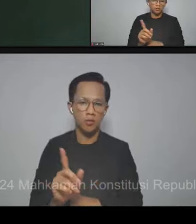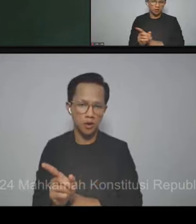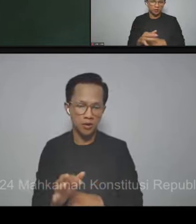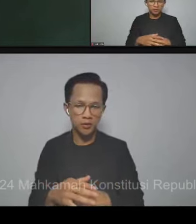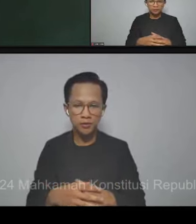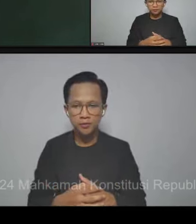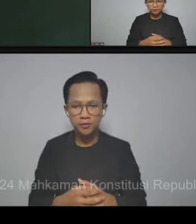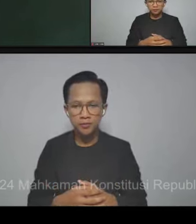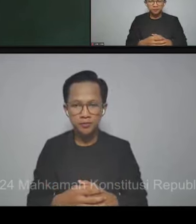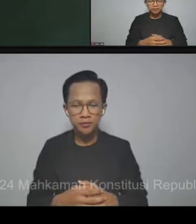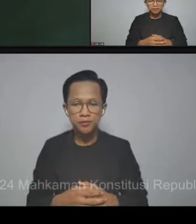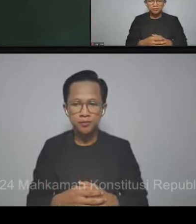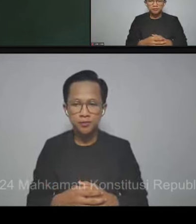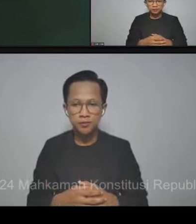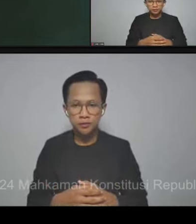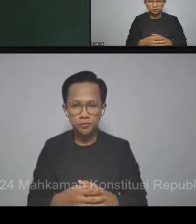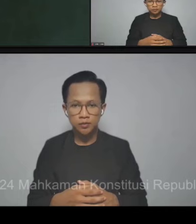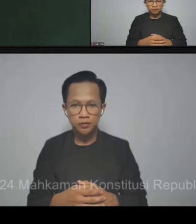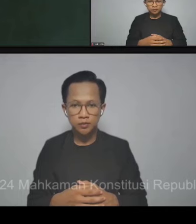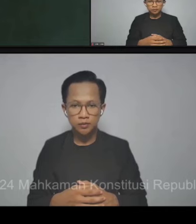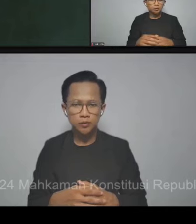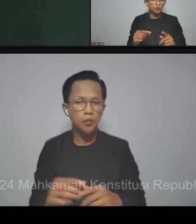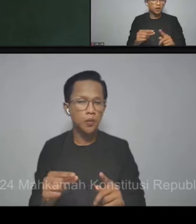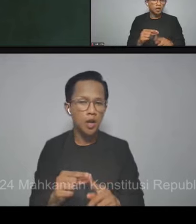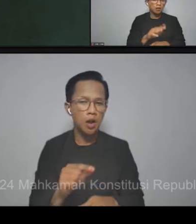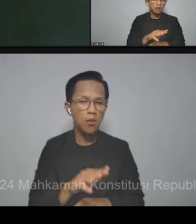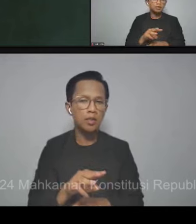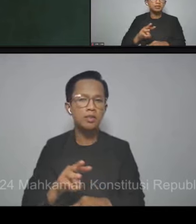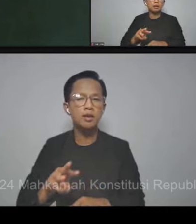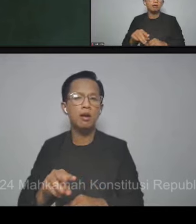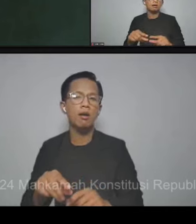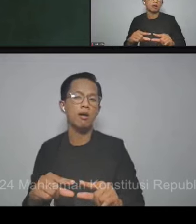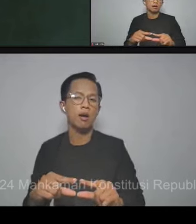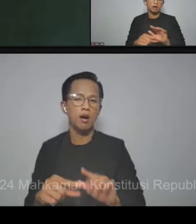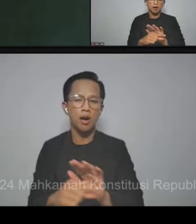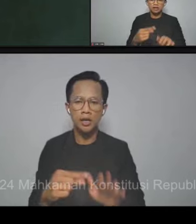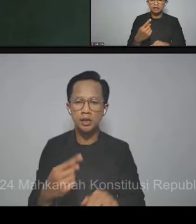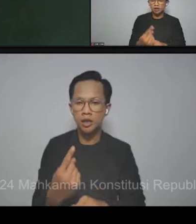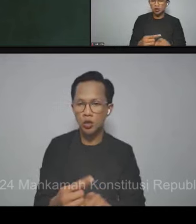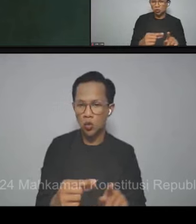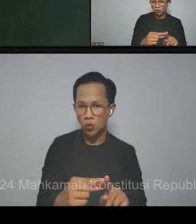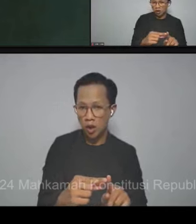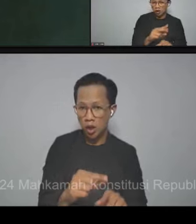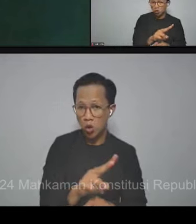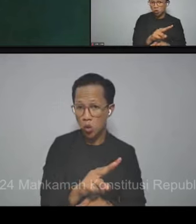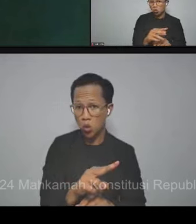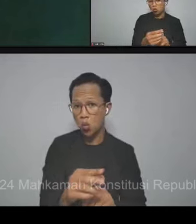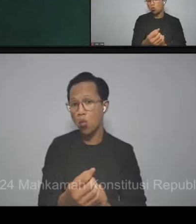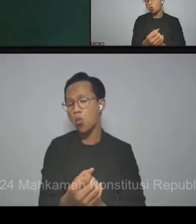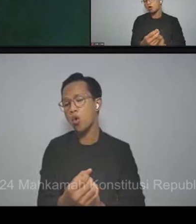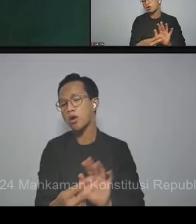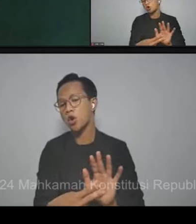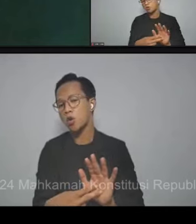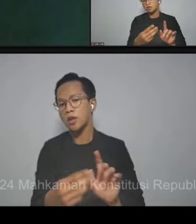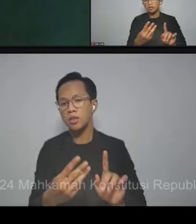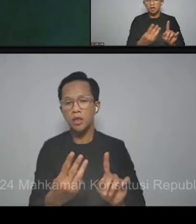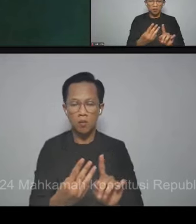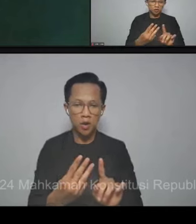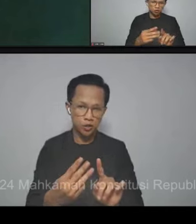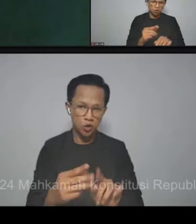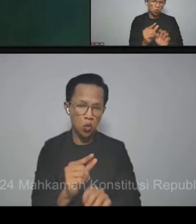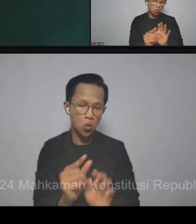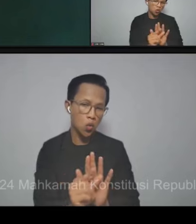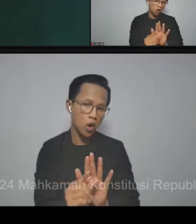dikaitkan dengan penjelasan pasal 43a ayat 1 dalam pasal 2 angk 13 undang-undang 721 yang menyatakan informasi data laporan dan